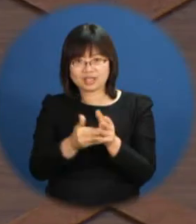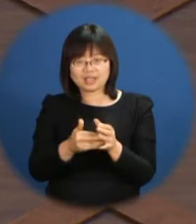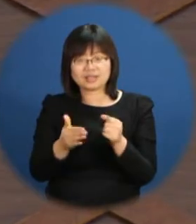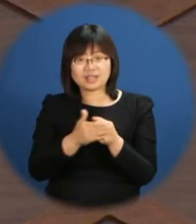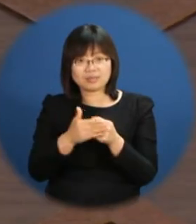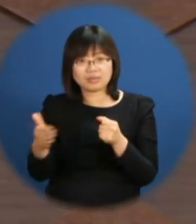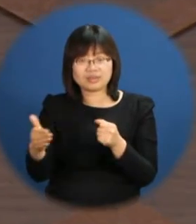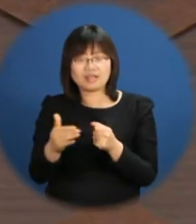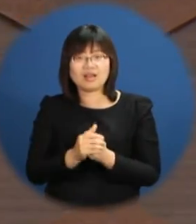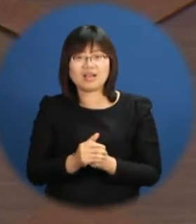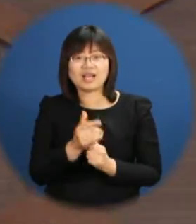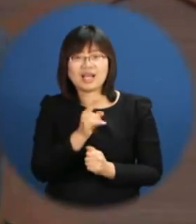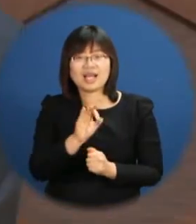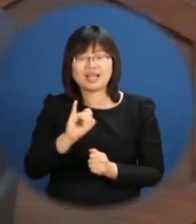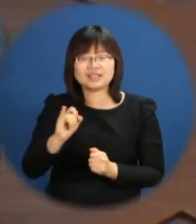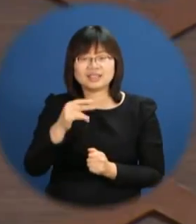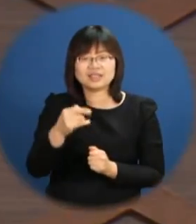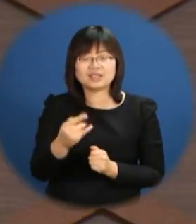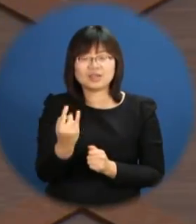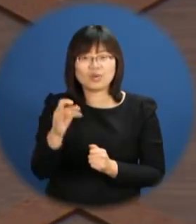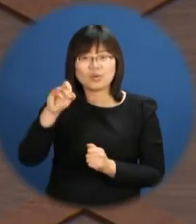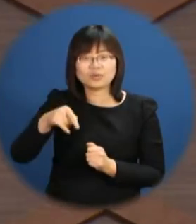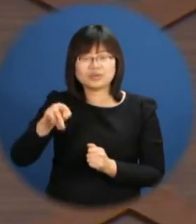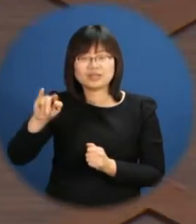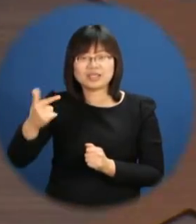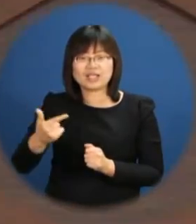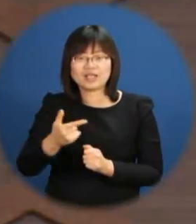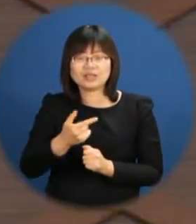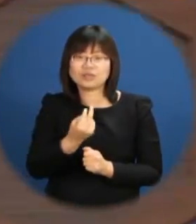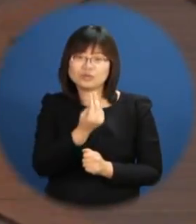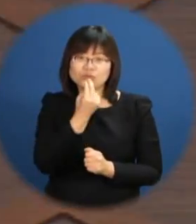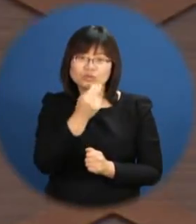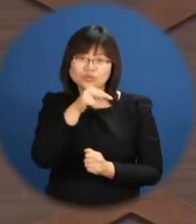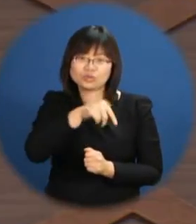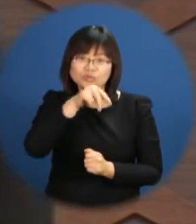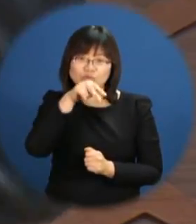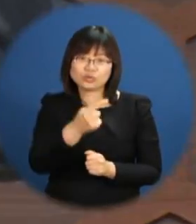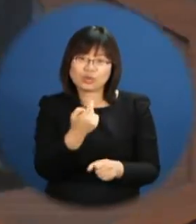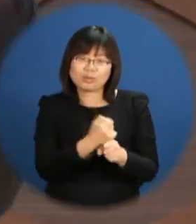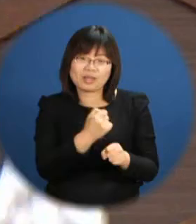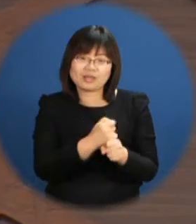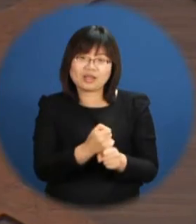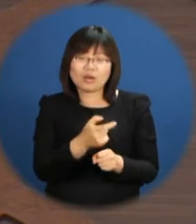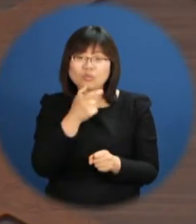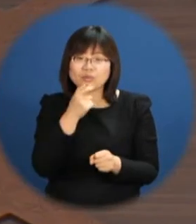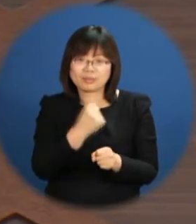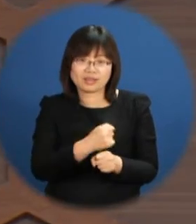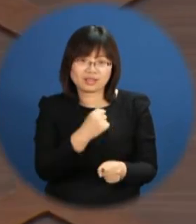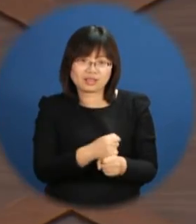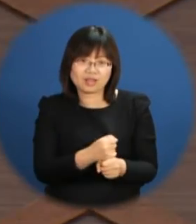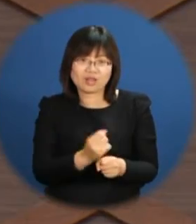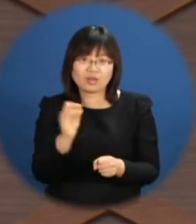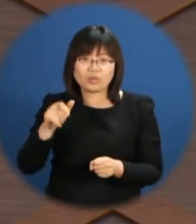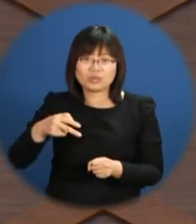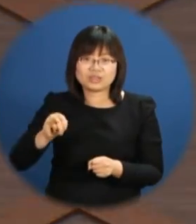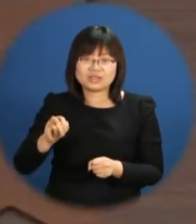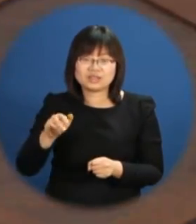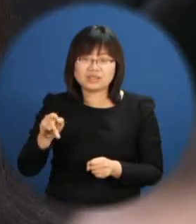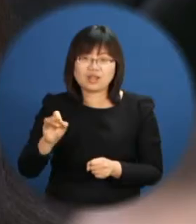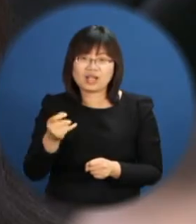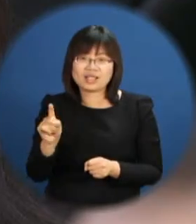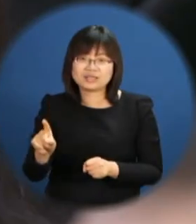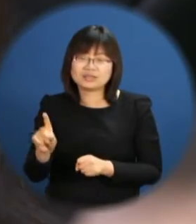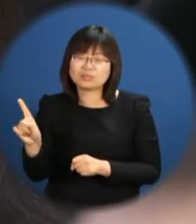하이드로젠 이 수소 물을 만드는 것 옥시 저는 이 산 만드는